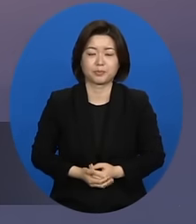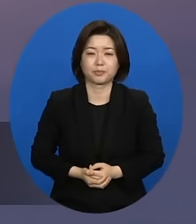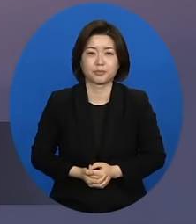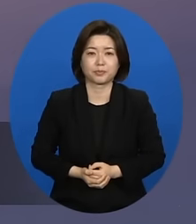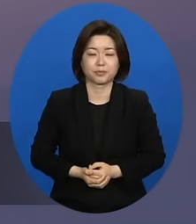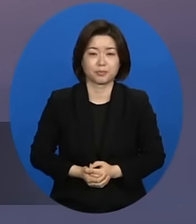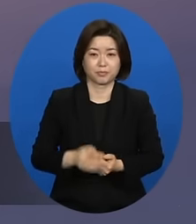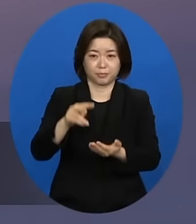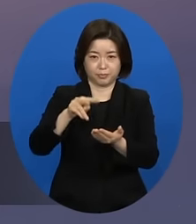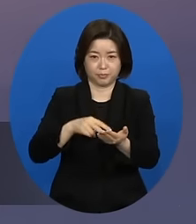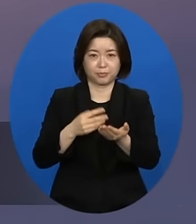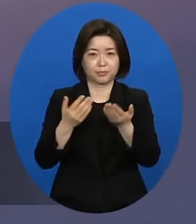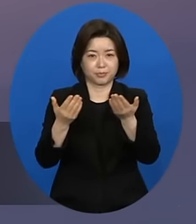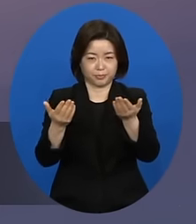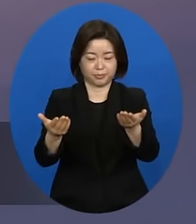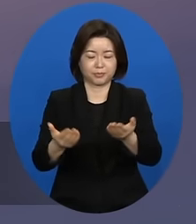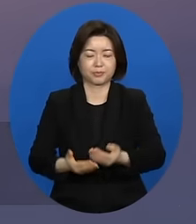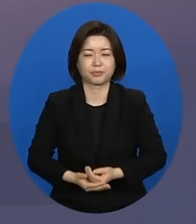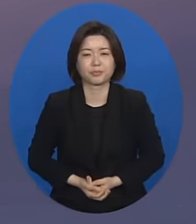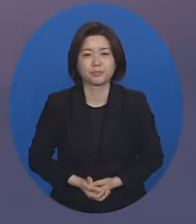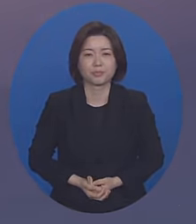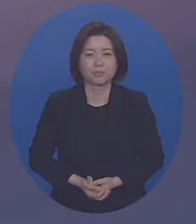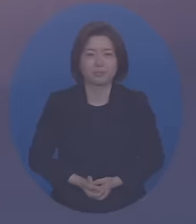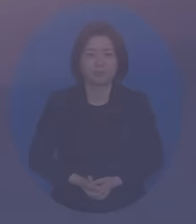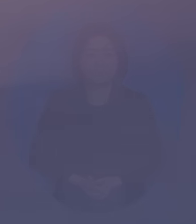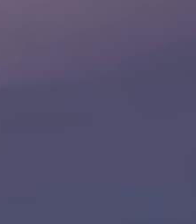제가 대신하여 봉독하겠습니다.